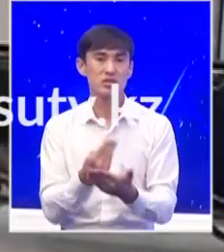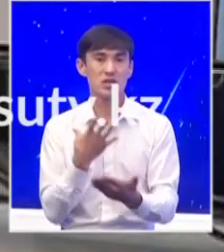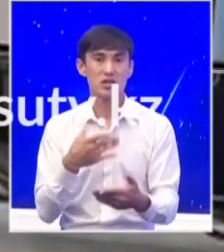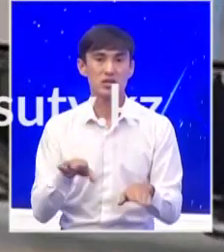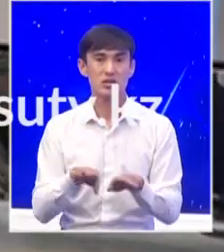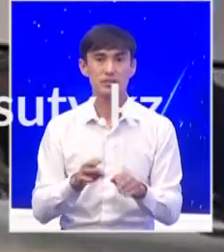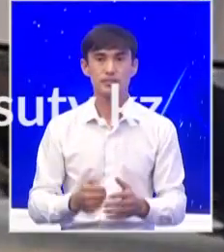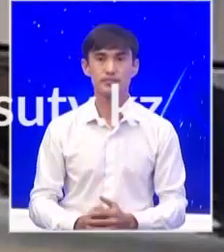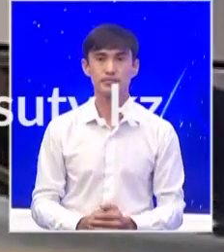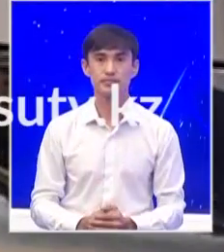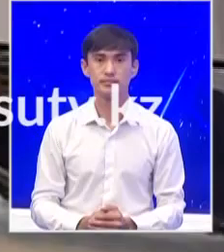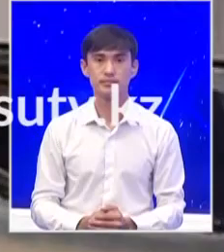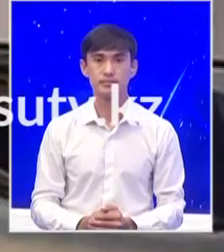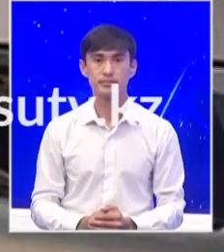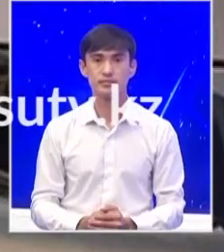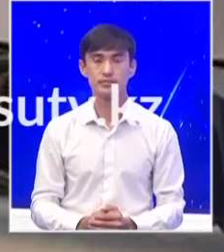разумеется, будут стоить дороже.